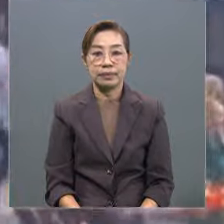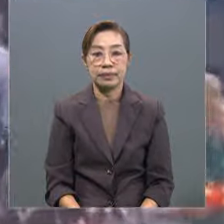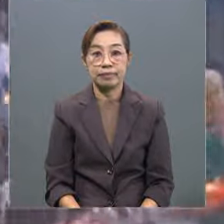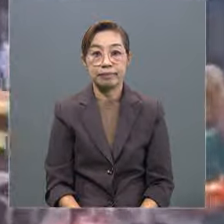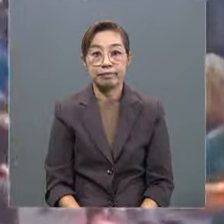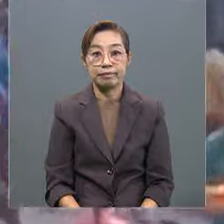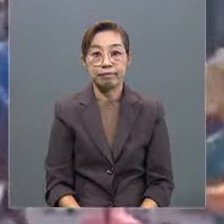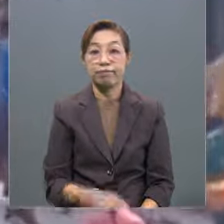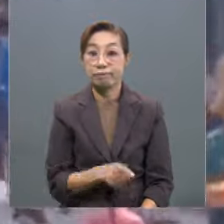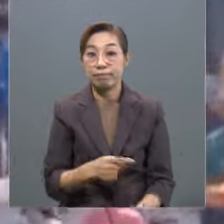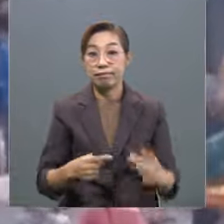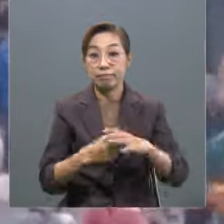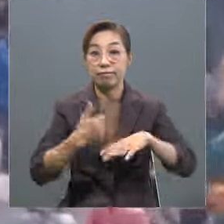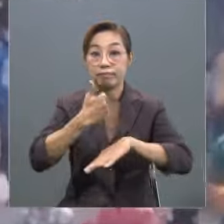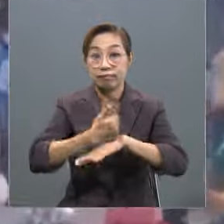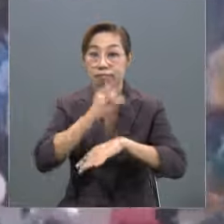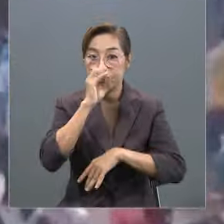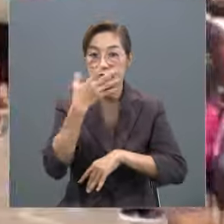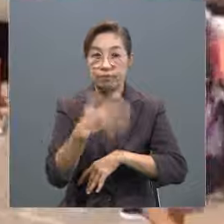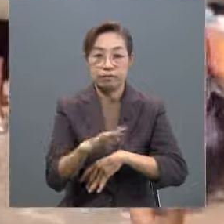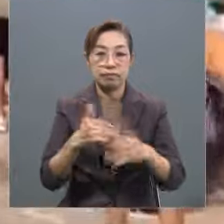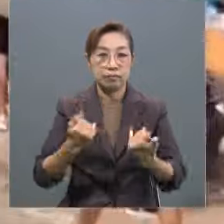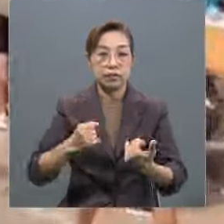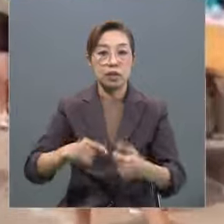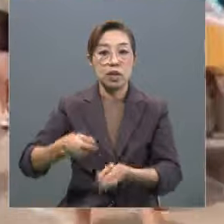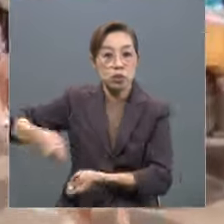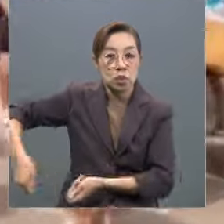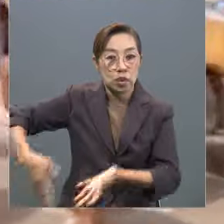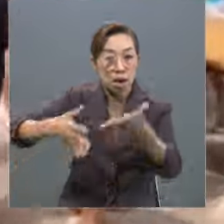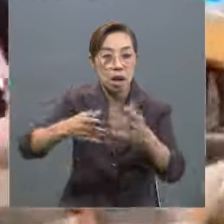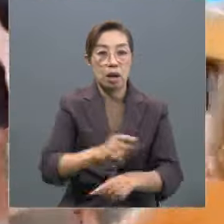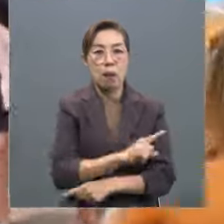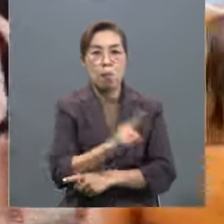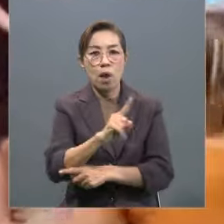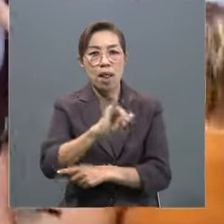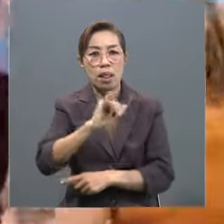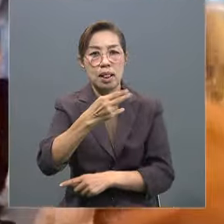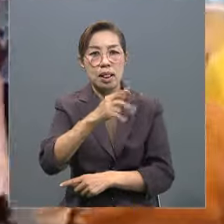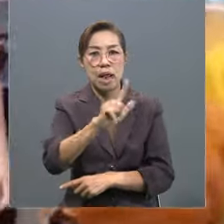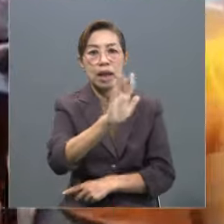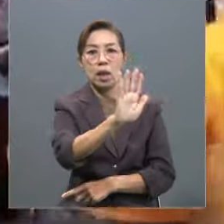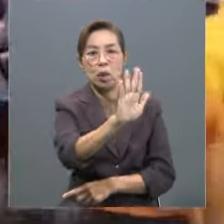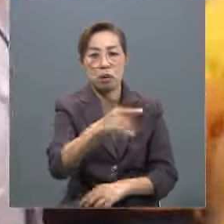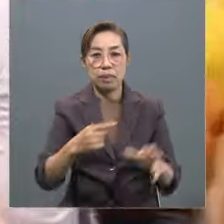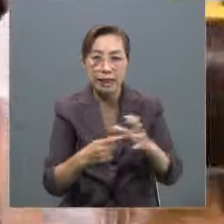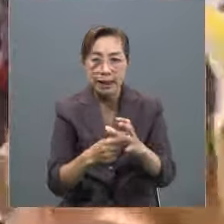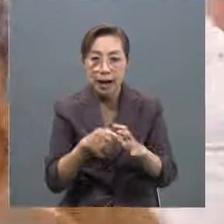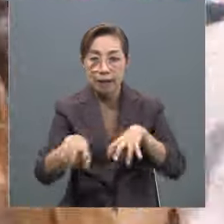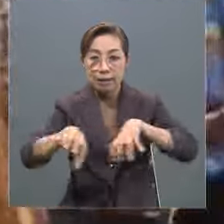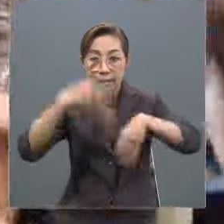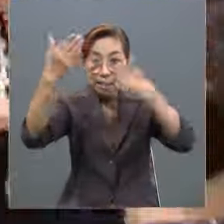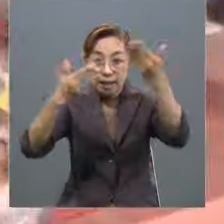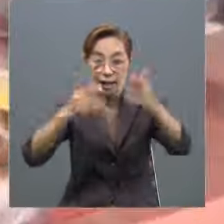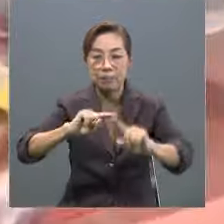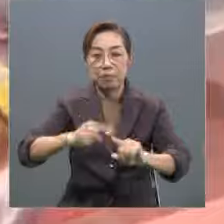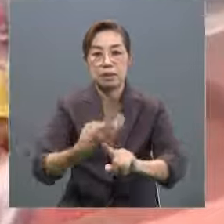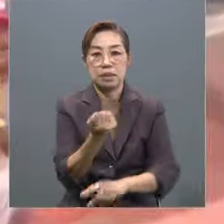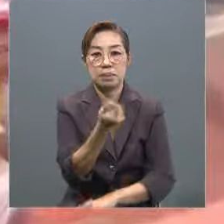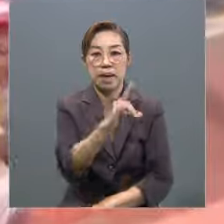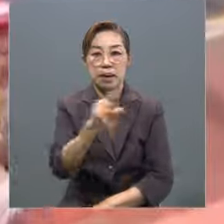ที่นายกเมืองพัทยาบอกไปนะครับย้ำเลยนะครับสงกรานต์และงานวันไหลเมืองพัทยาเพื่อผลักดันซอฟต์พาวเวอร์18ถึง